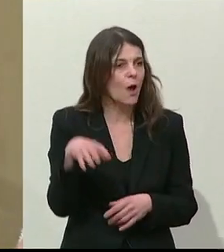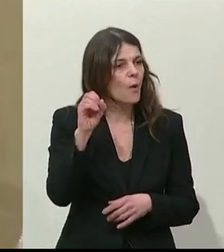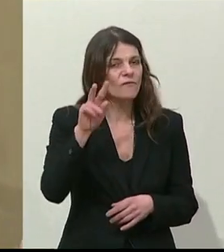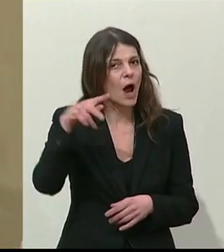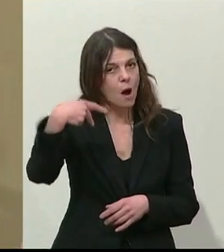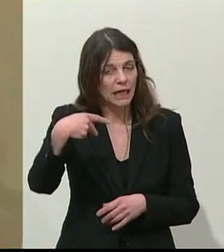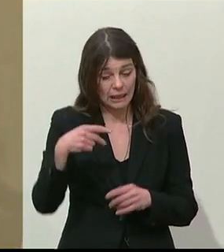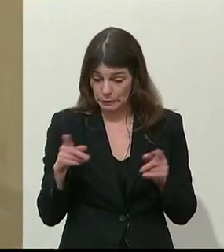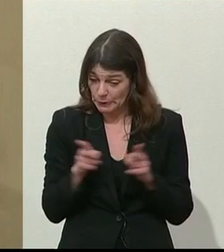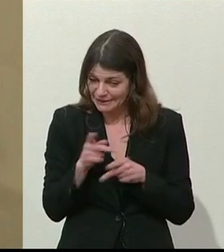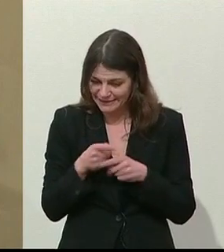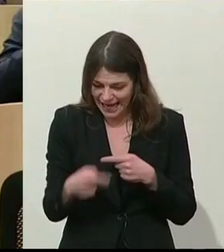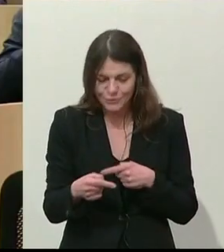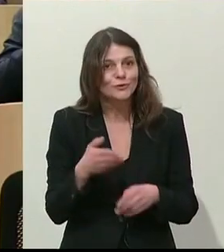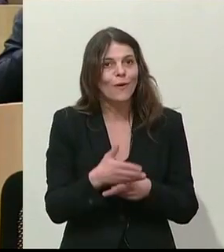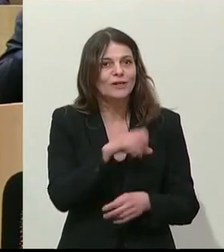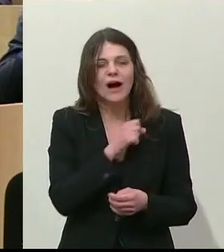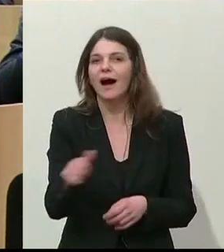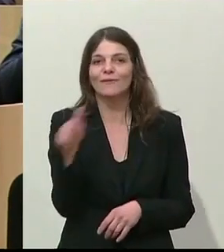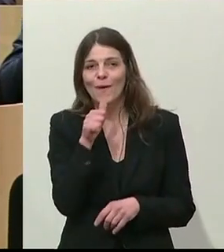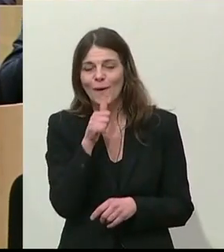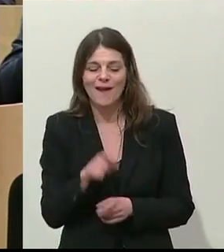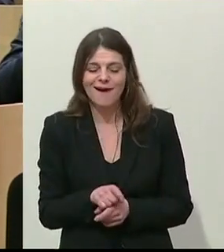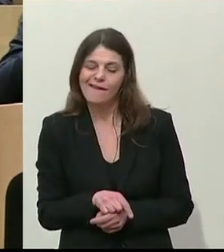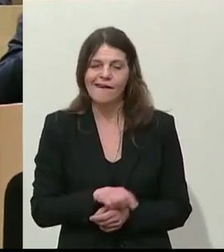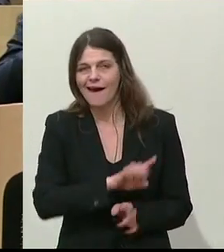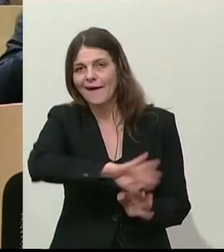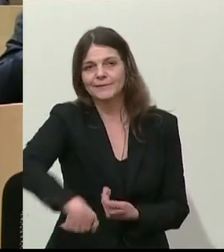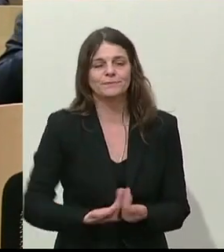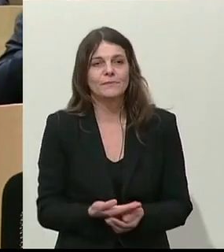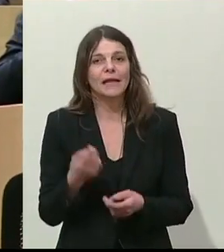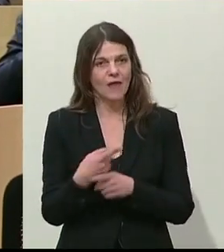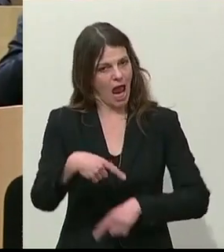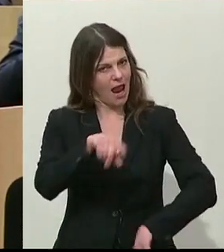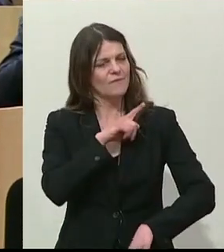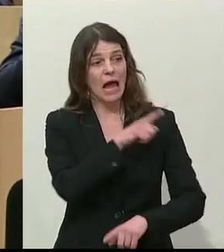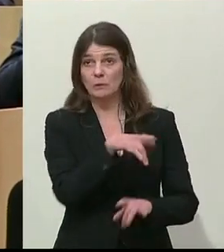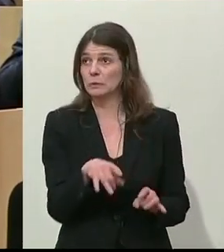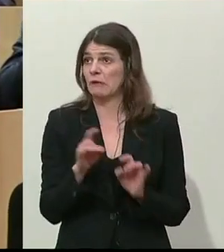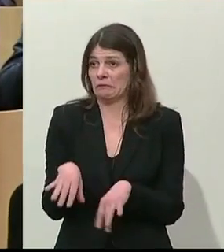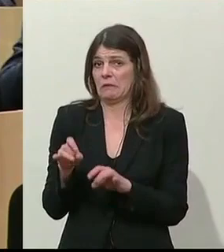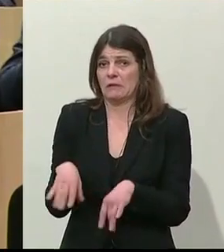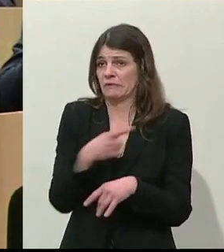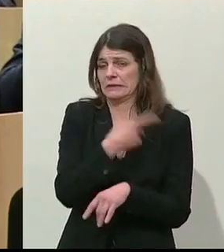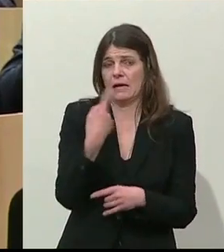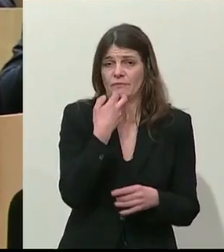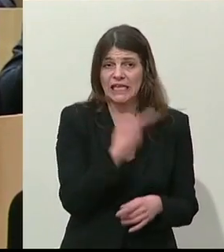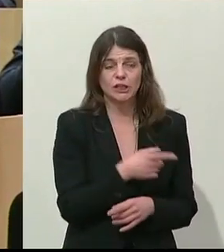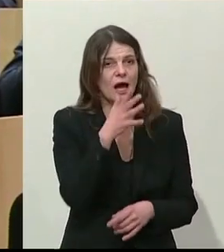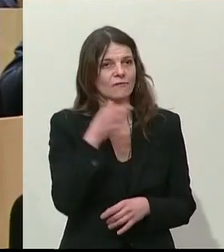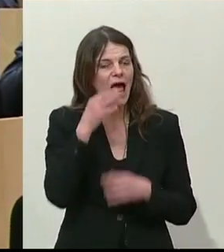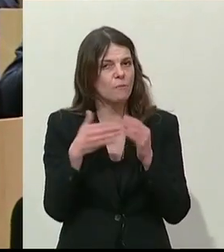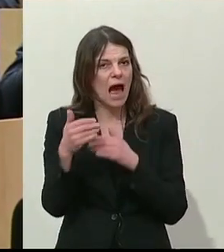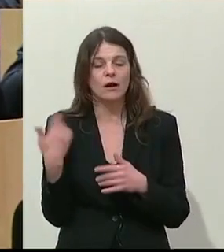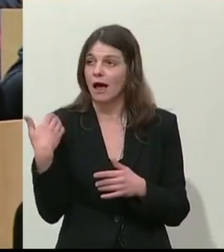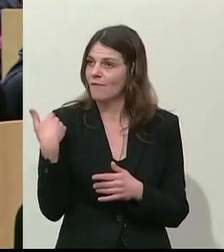hat es bereits in kürzester Zeit geschafft, die Grünen dermaßen über den Tisch zu ziehen, dass sie ihre eigenen Prinzipien verraten müssen. Die Frau Maurer hat gestern eine olympische Leistung